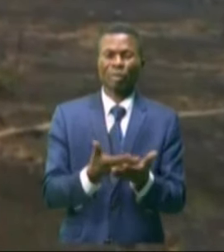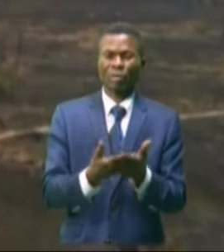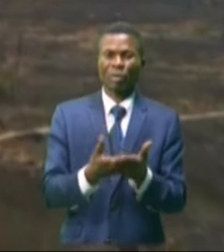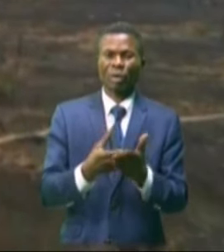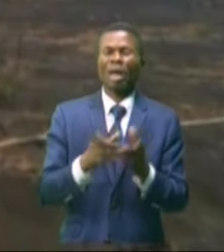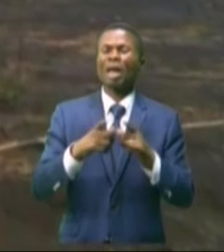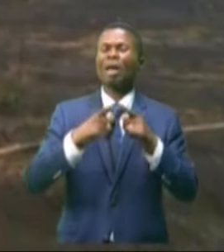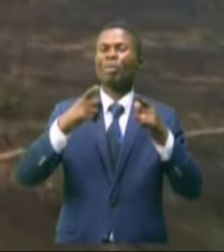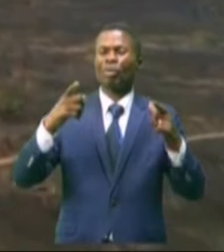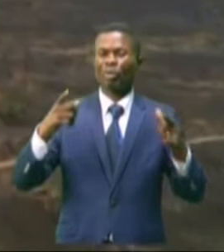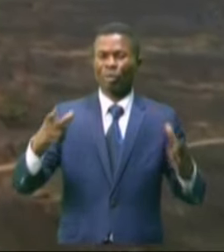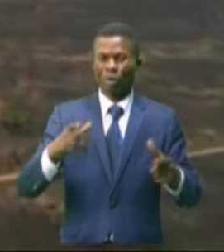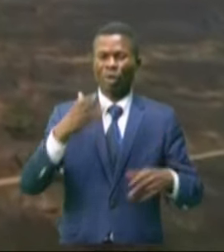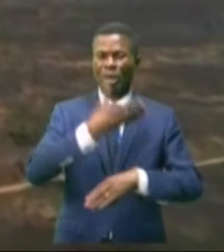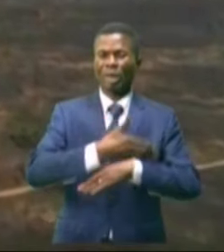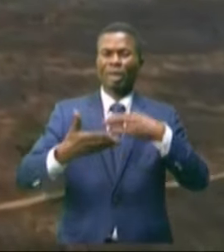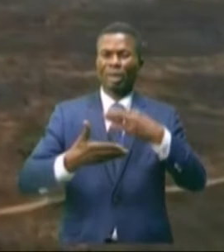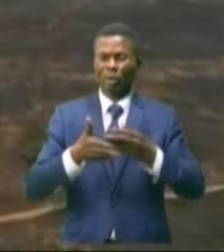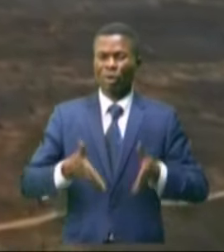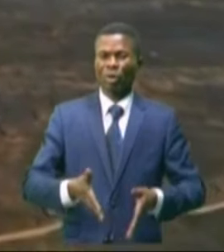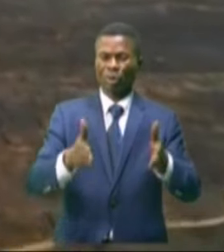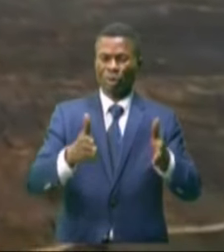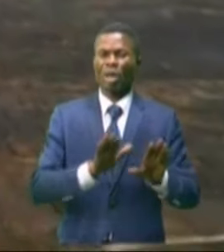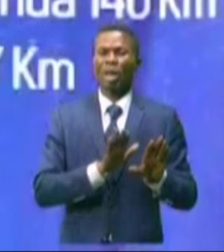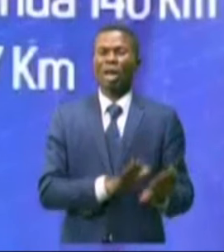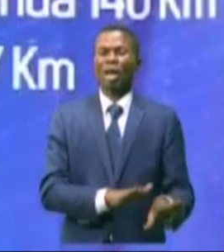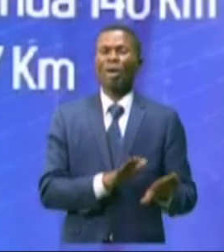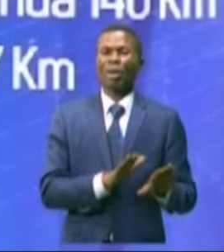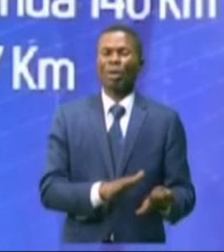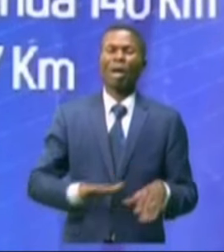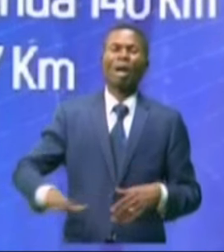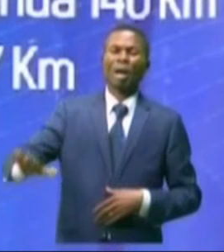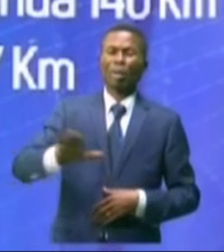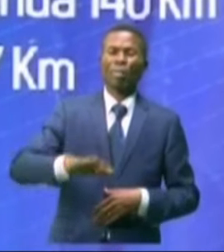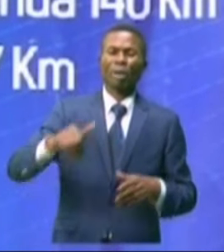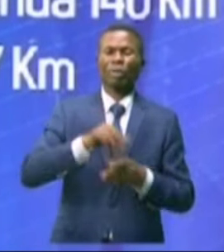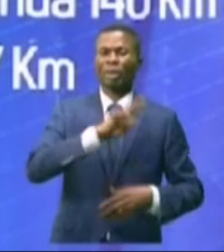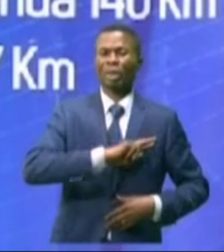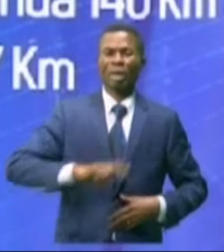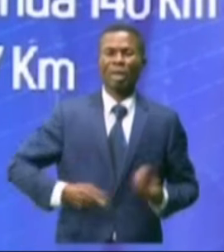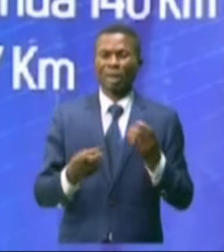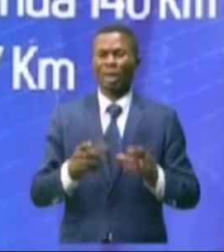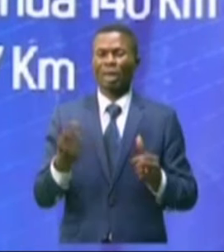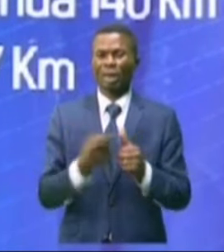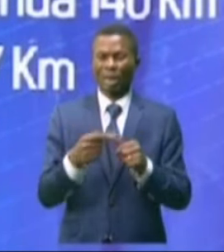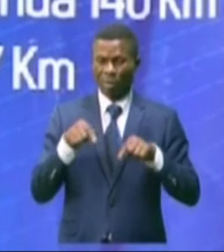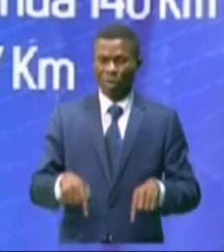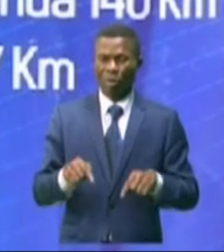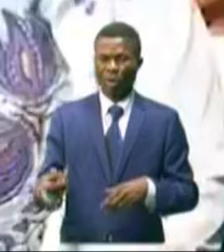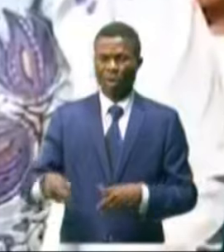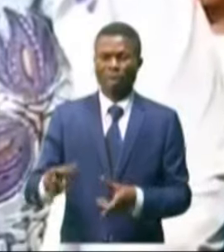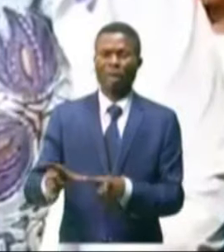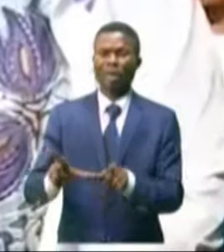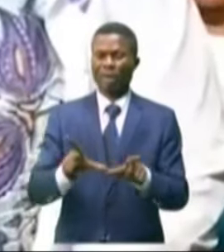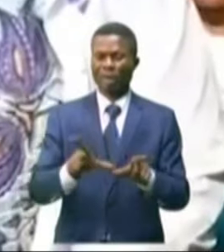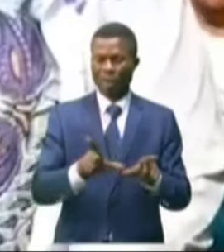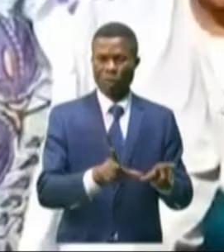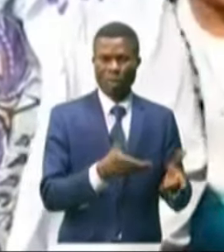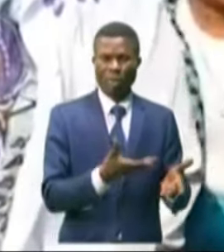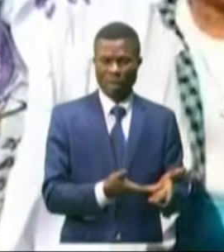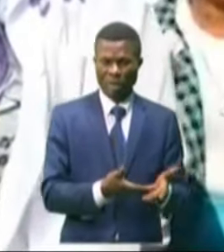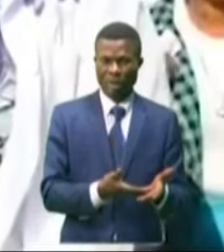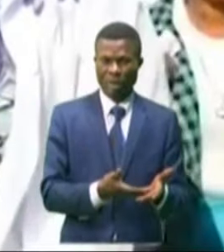travaux d'infrastructure qui sont attendus partout dans la République, particulièrement ici dans la province du